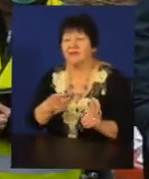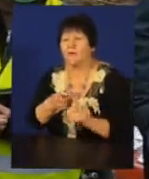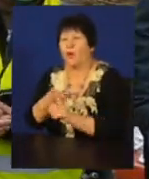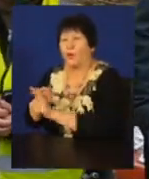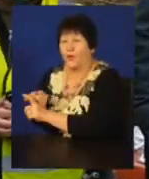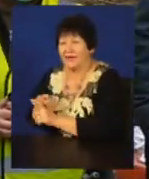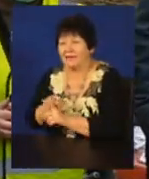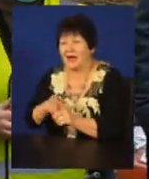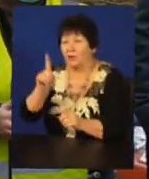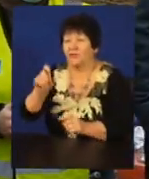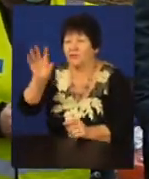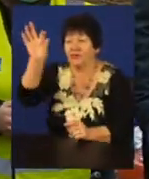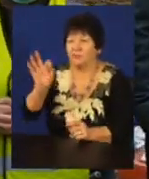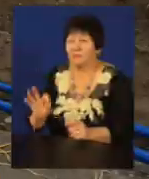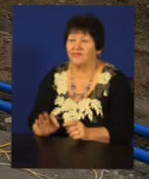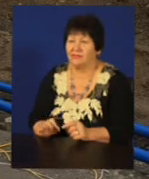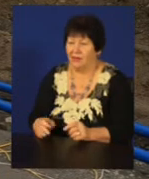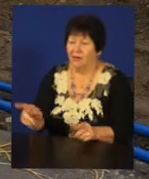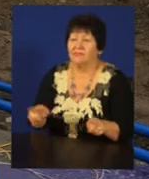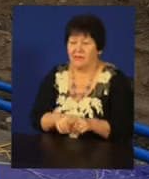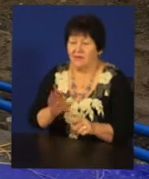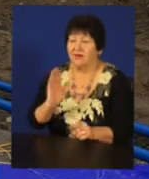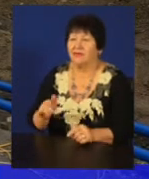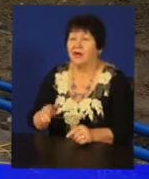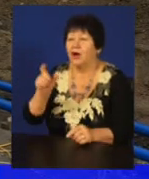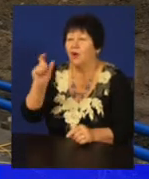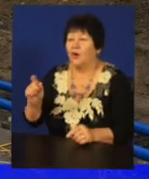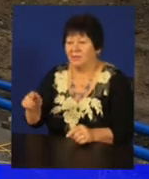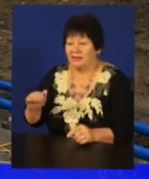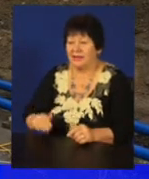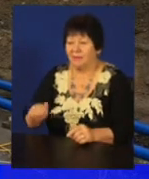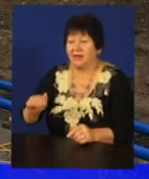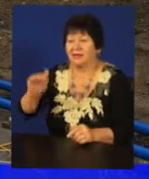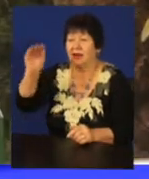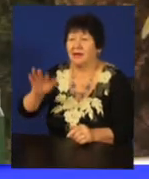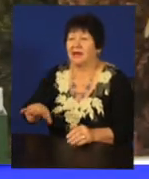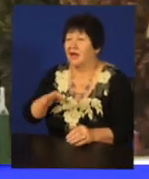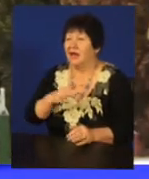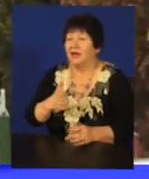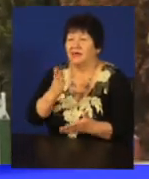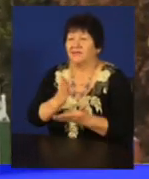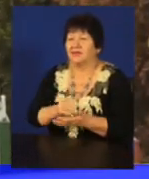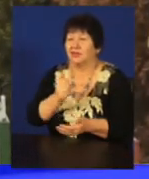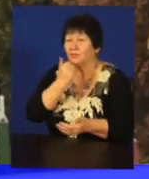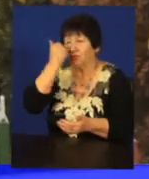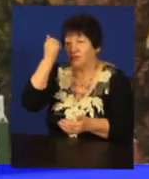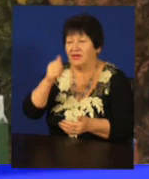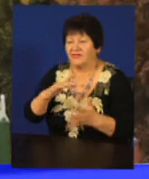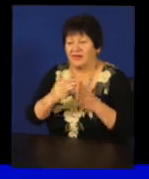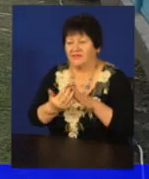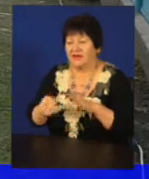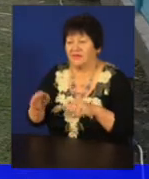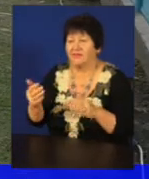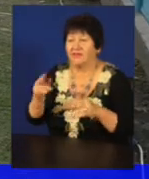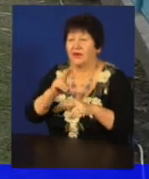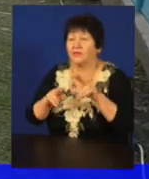conectare de 100%. Sigur va fi. Oamenii de la mic la mare sunt mulțumiți că până la urmă în sat se construiește un